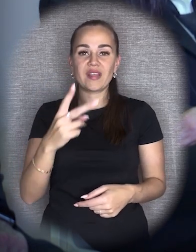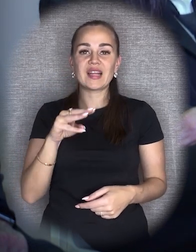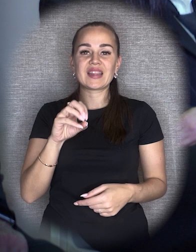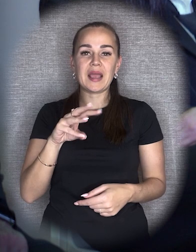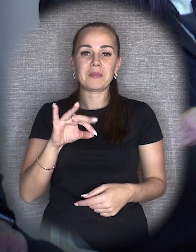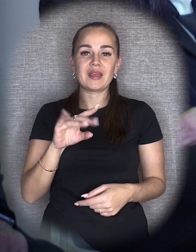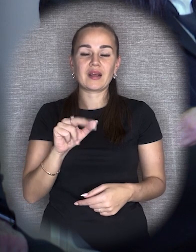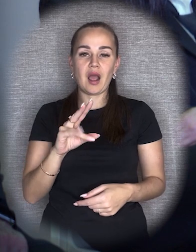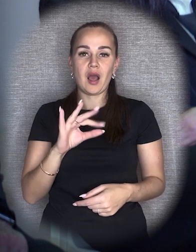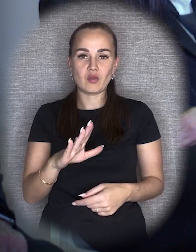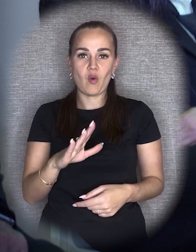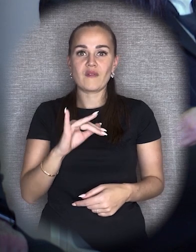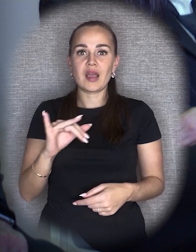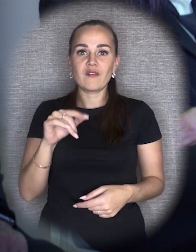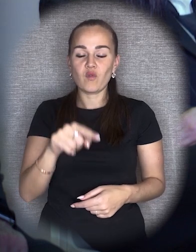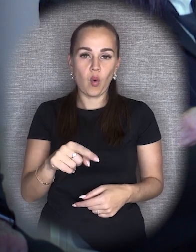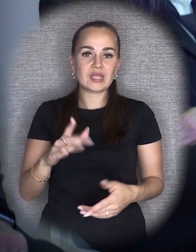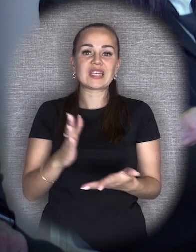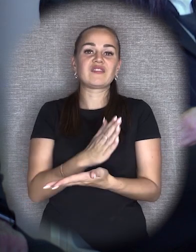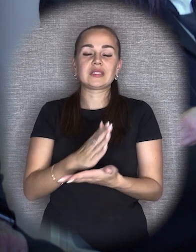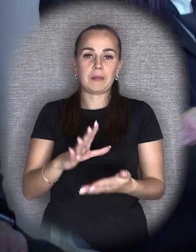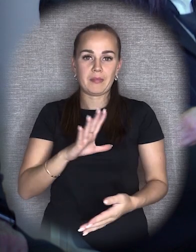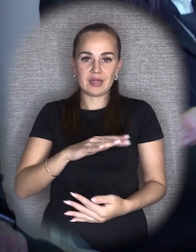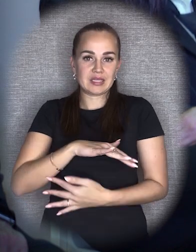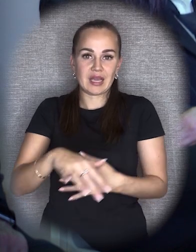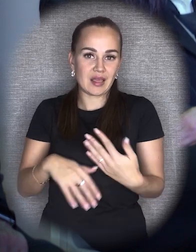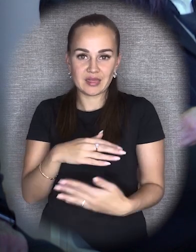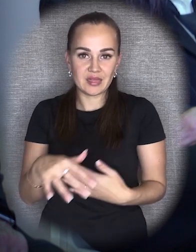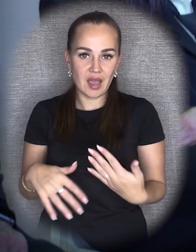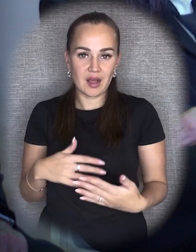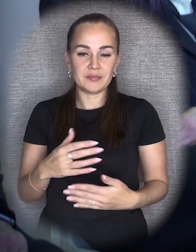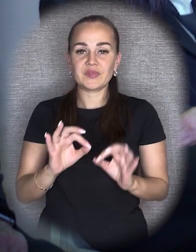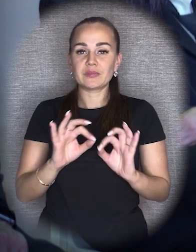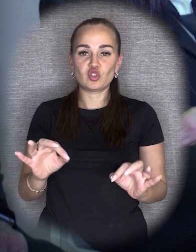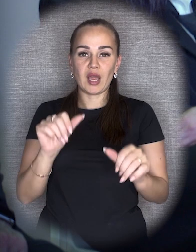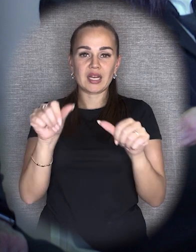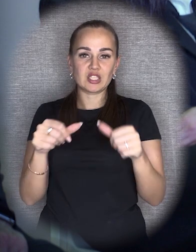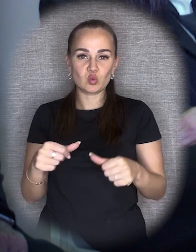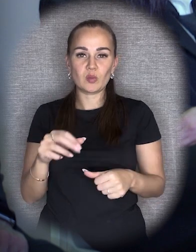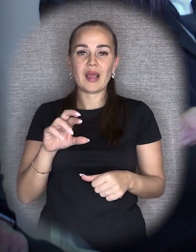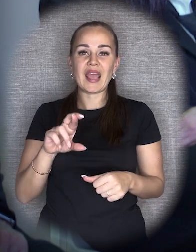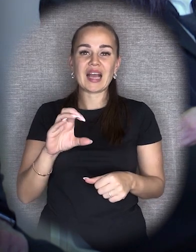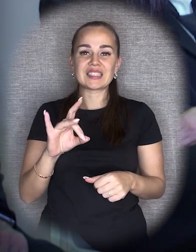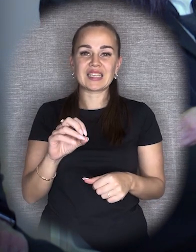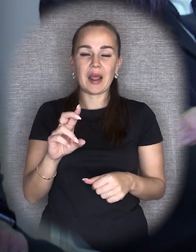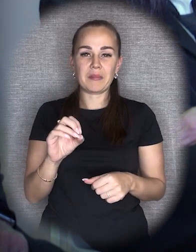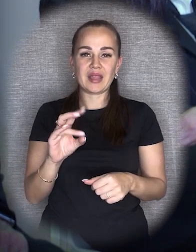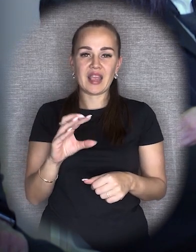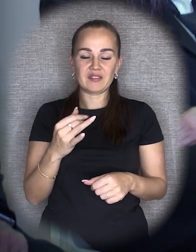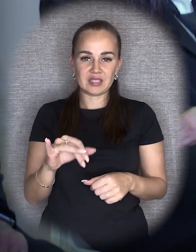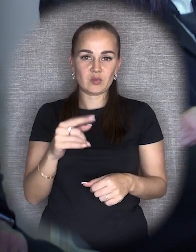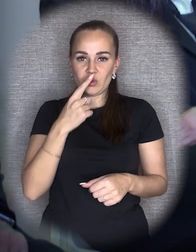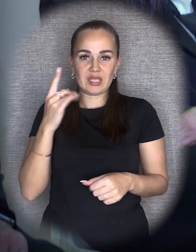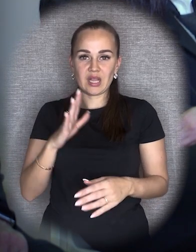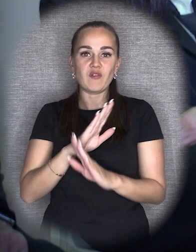Тимирканова. И тут просто разразился скандал. Замечательный скульптор Ястребенецкий, он вот недавно ушел из жизни, прожил